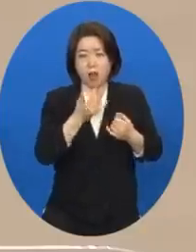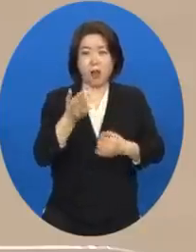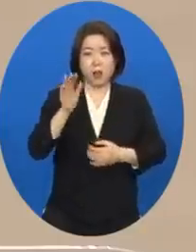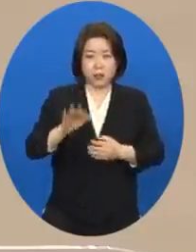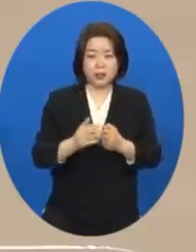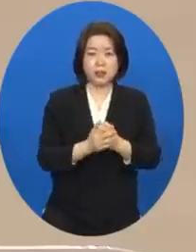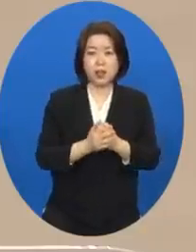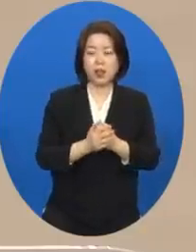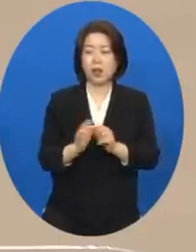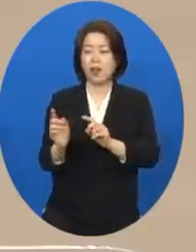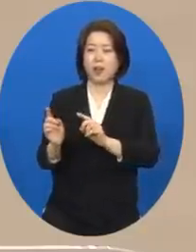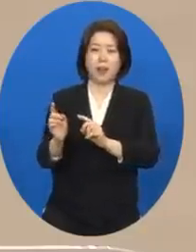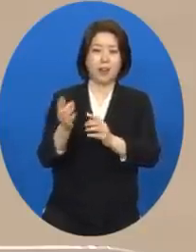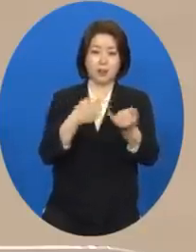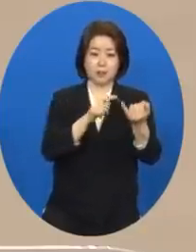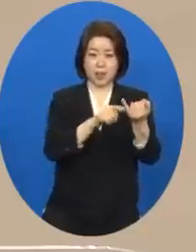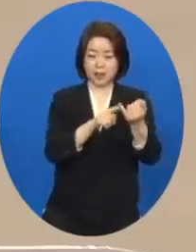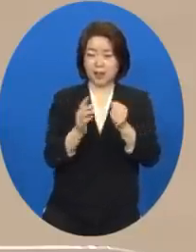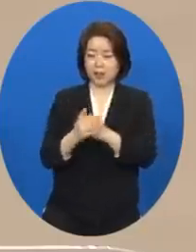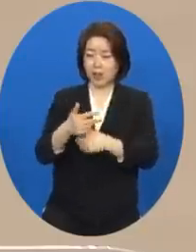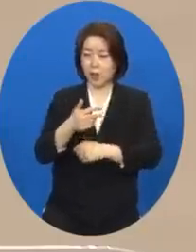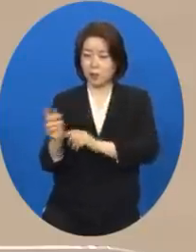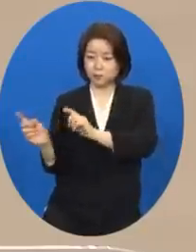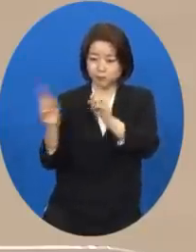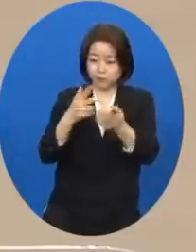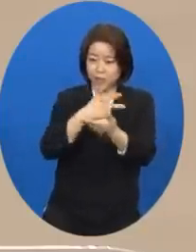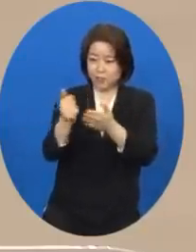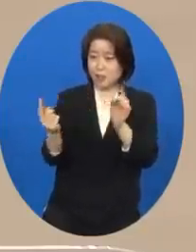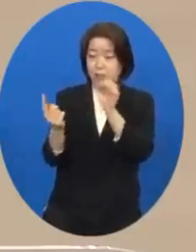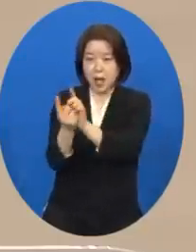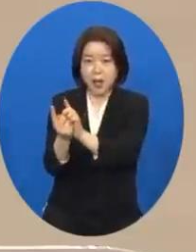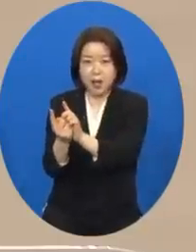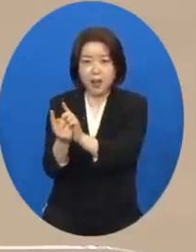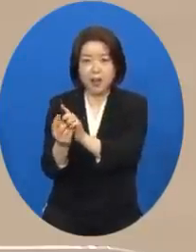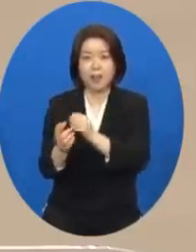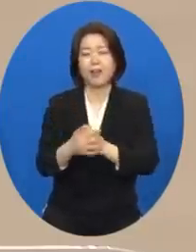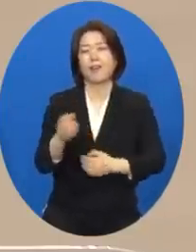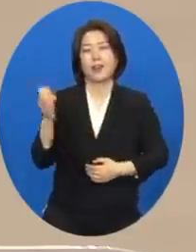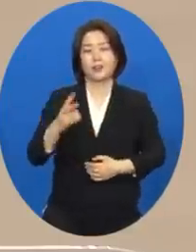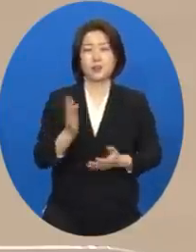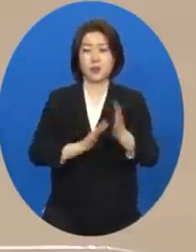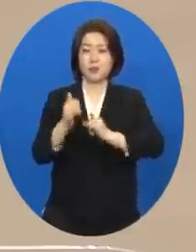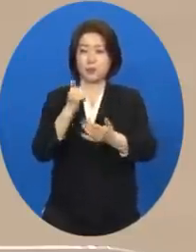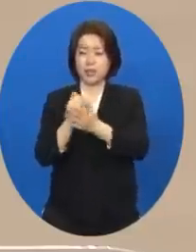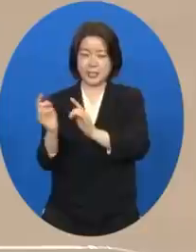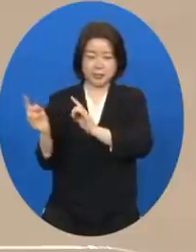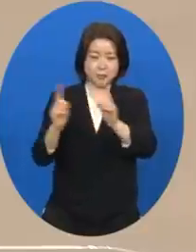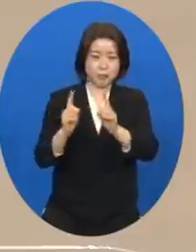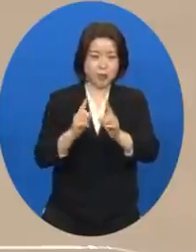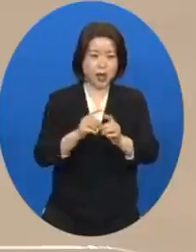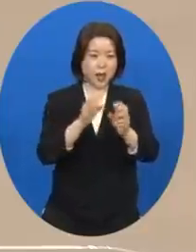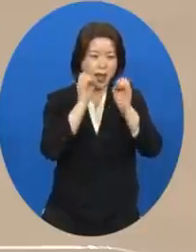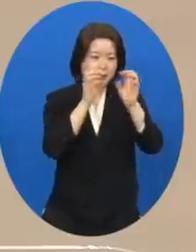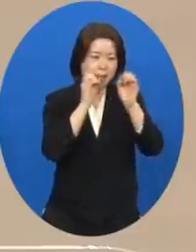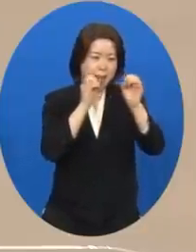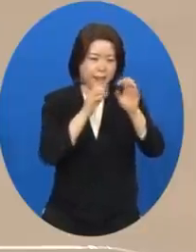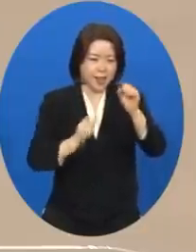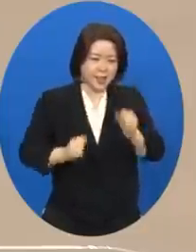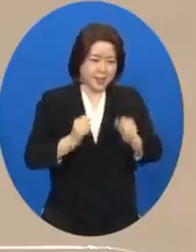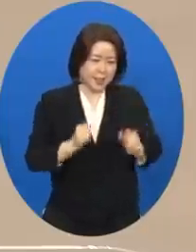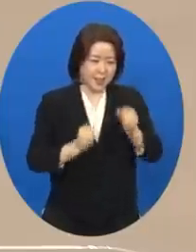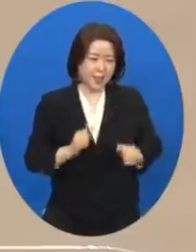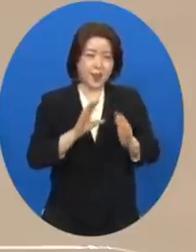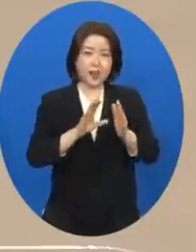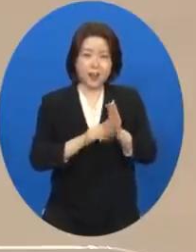부활하신 예정 을 만났어요 그리고는 예수님 부활의 소식을 전하려 제자들에게 달려 갈